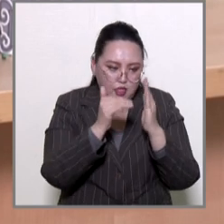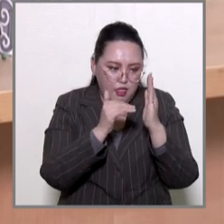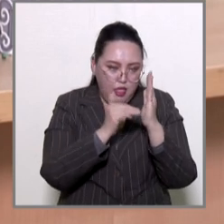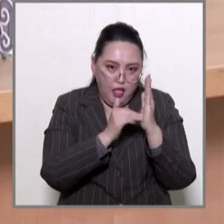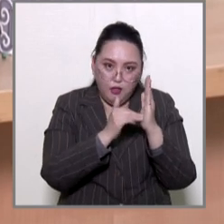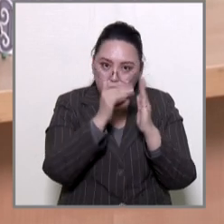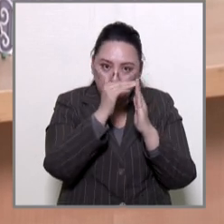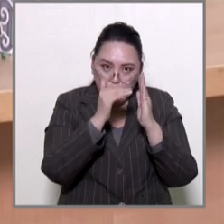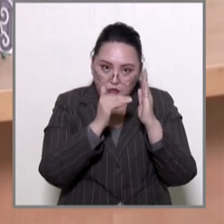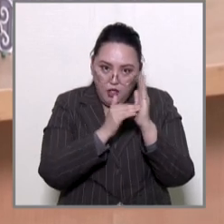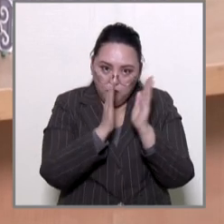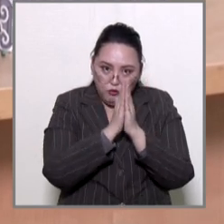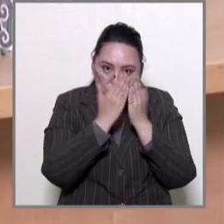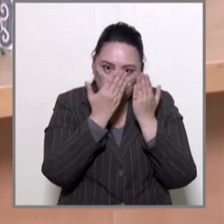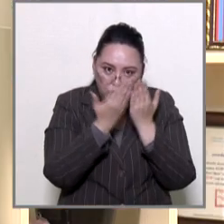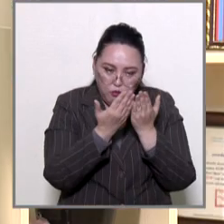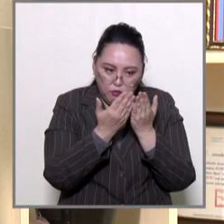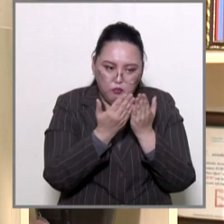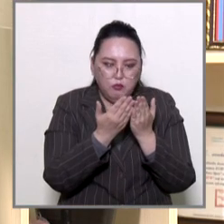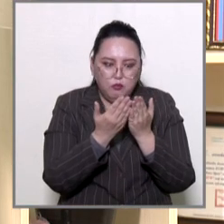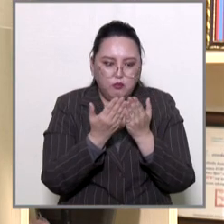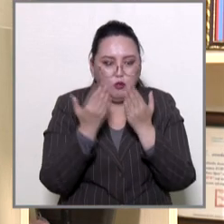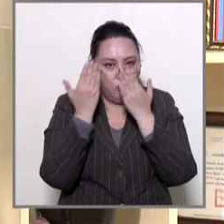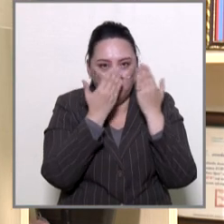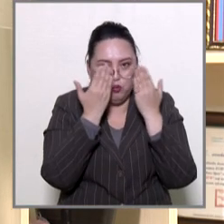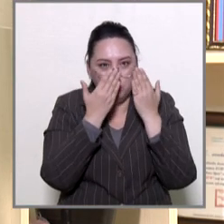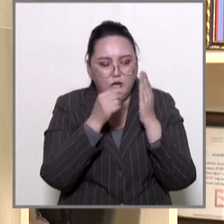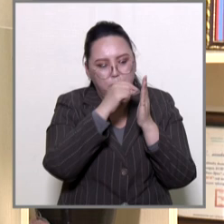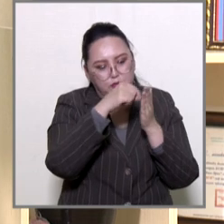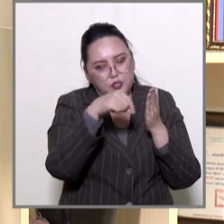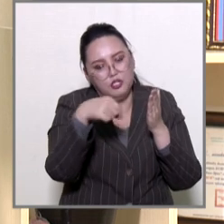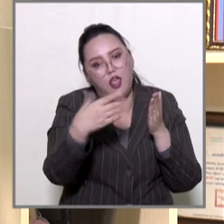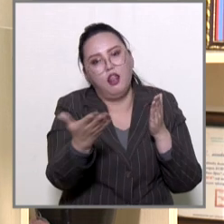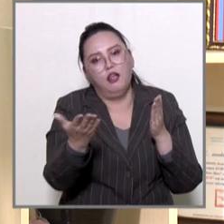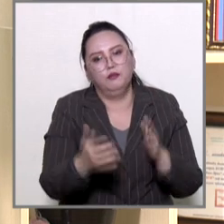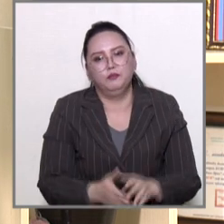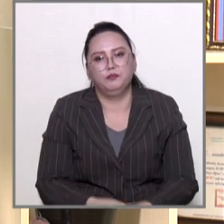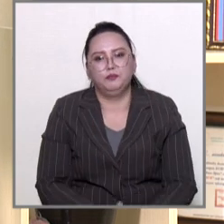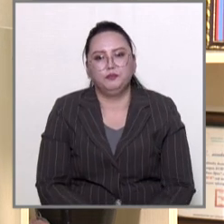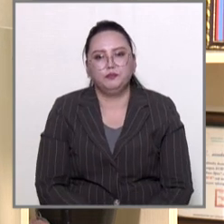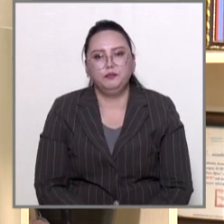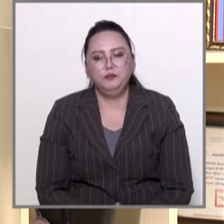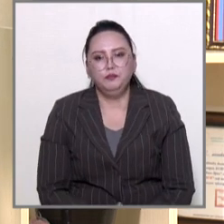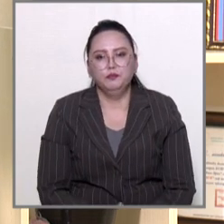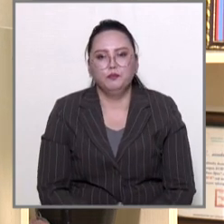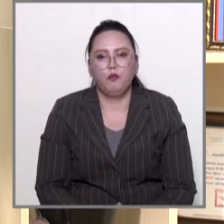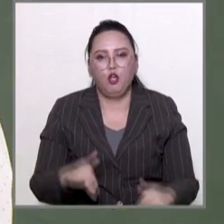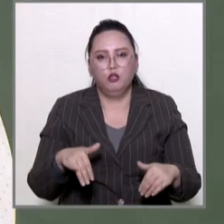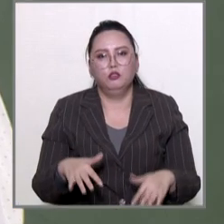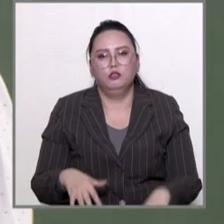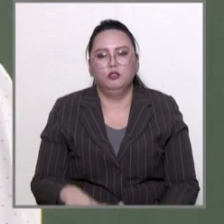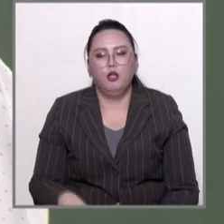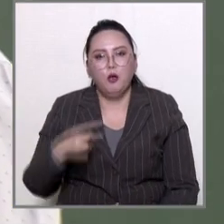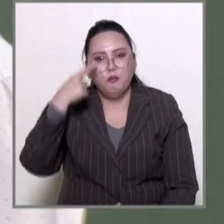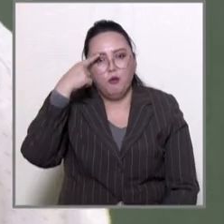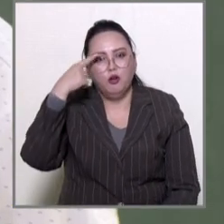нь ард нь хадаж бичиа. За та бүхнийг даалгавраа гүйцэтгэж байх оронд багш нэгэн зөвлөгөө өгье.